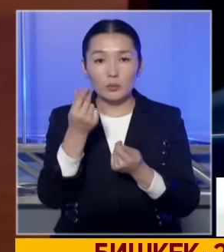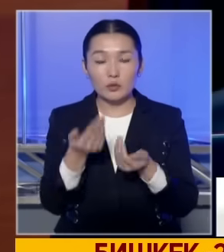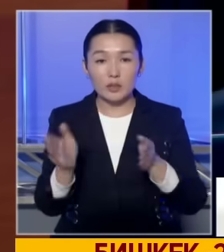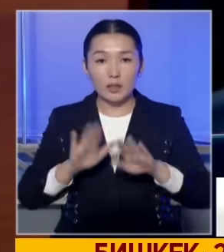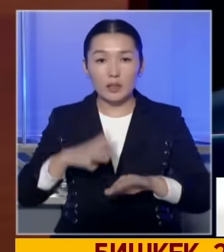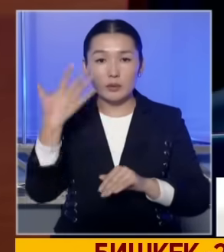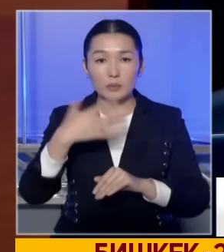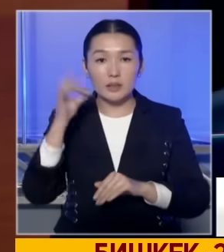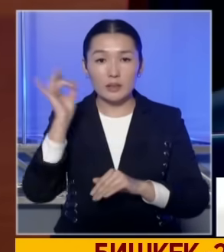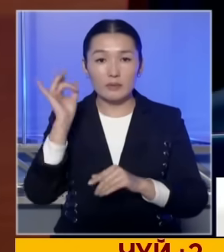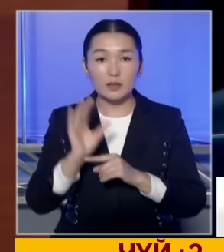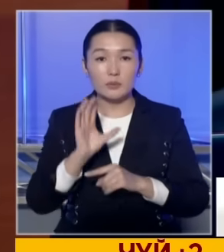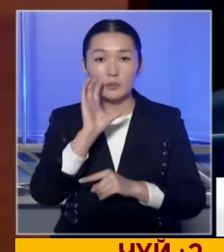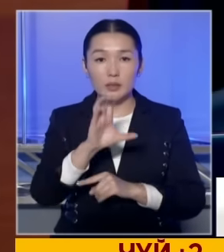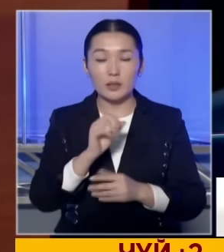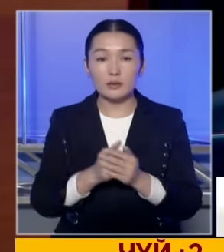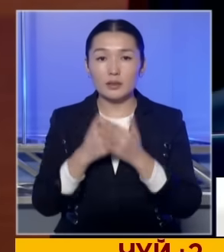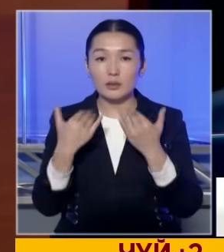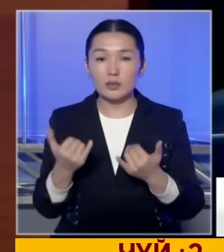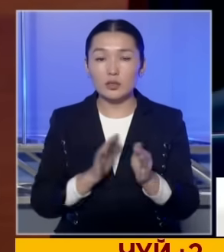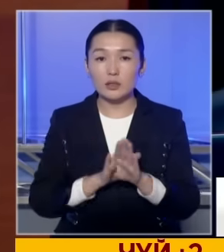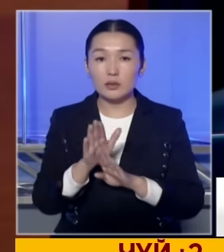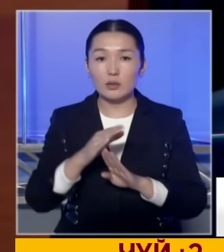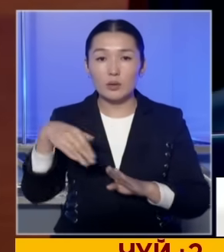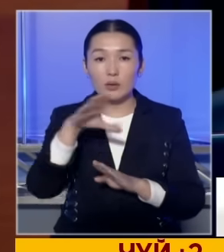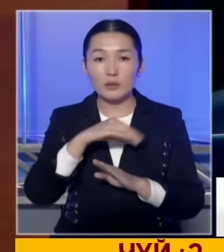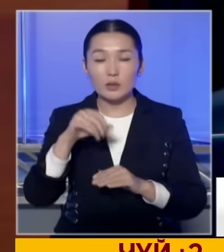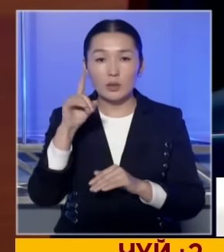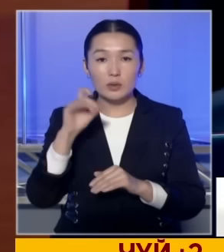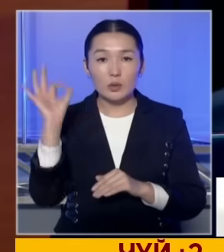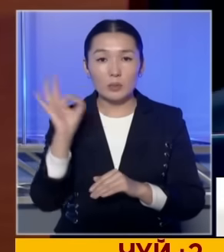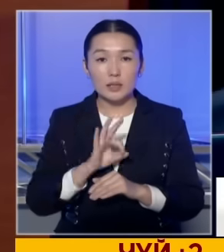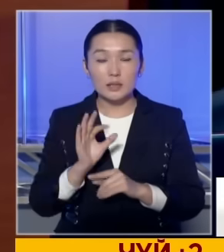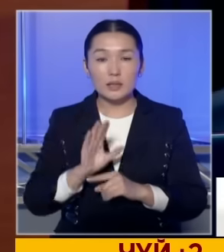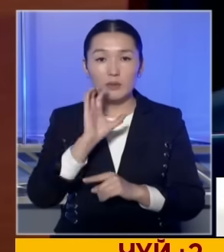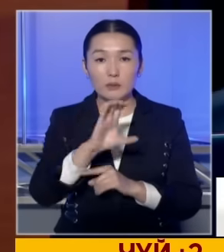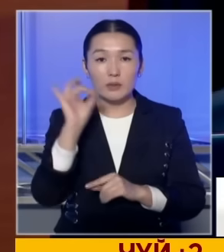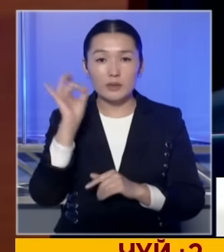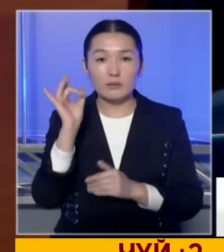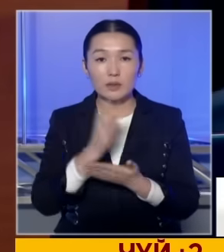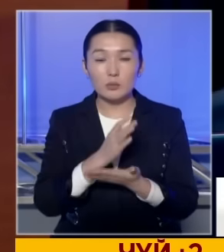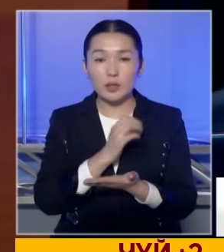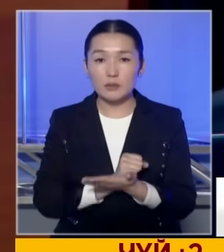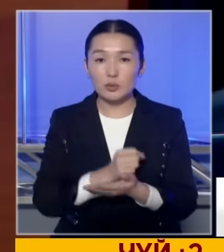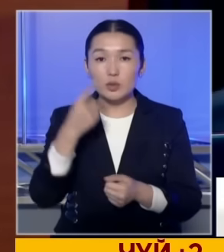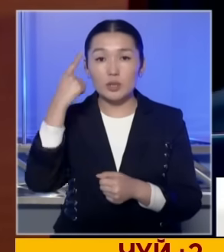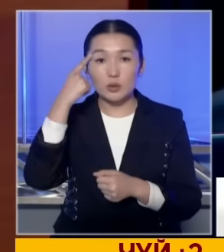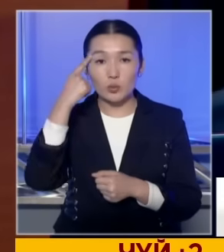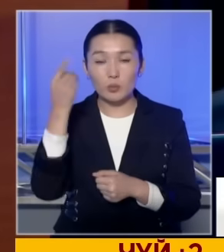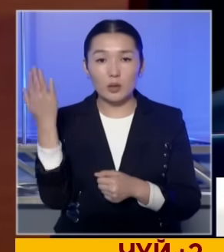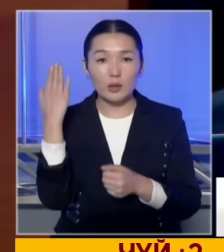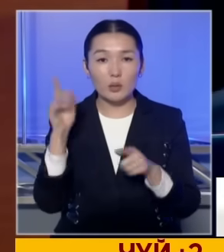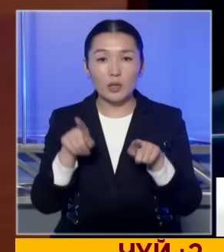50%сү республикалык бюджетке кетчү эле. Азыр толук кандуу бардыгы ушул 100% республикалык бюджетке түшүп атат. Мен ойлойм, баягы